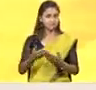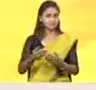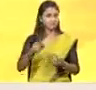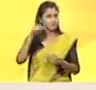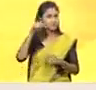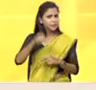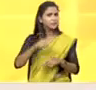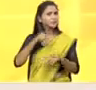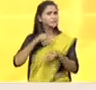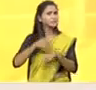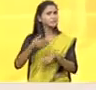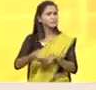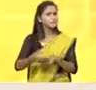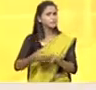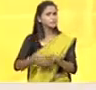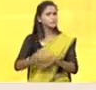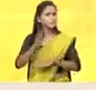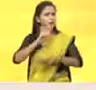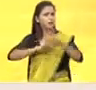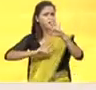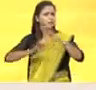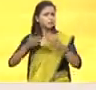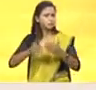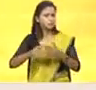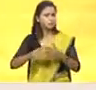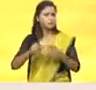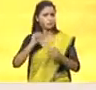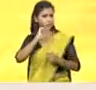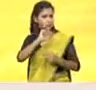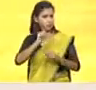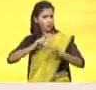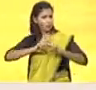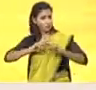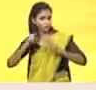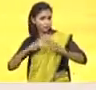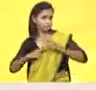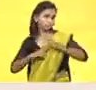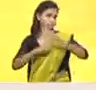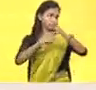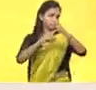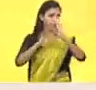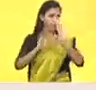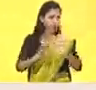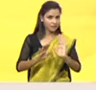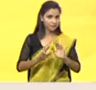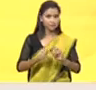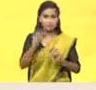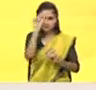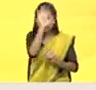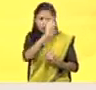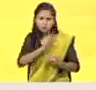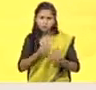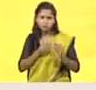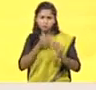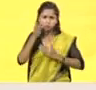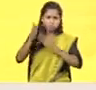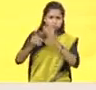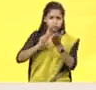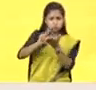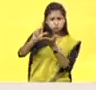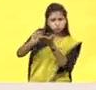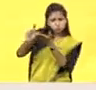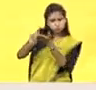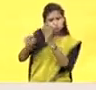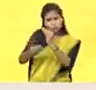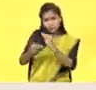बार ये अभियान अपनी पूरी ऊंचाई पर रहा। देश के कोने-कोने से इस अभियान